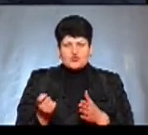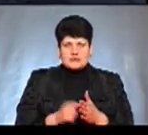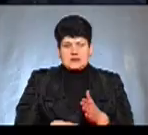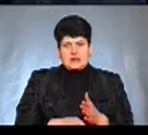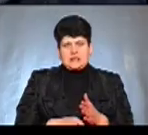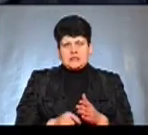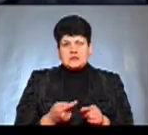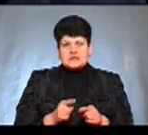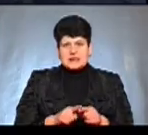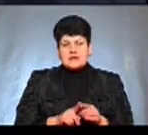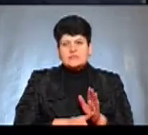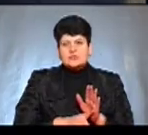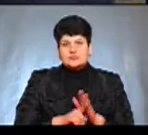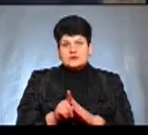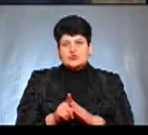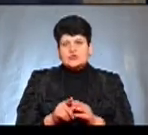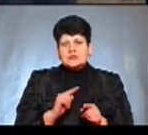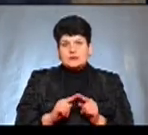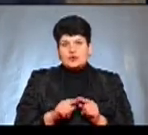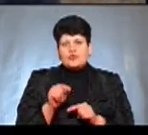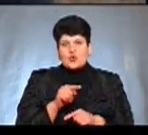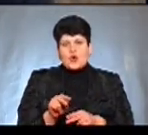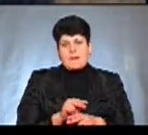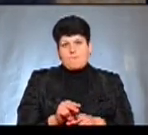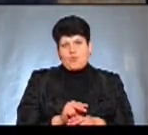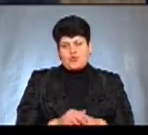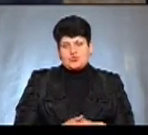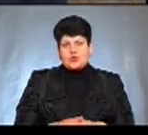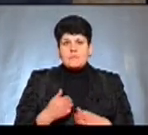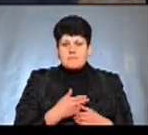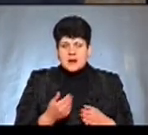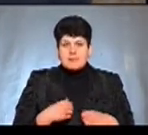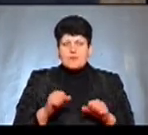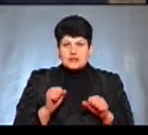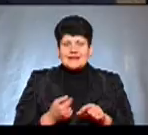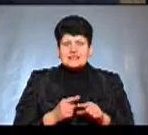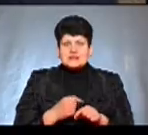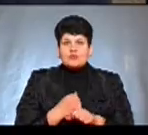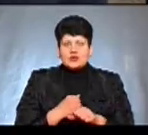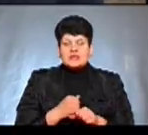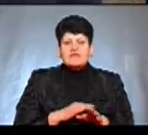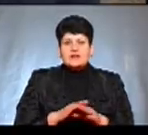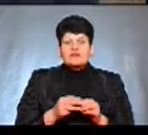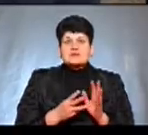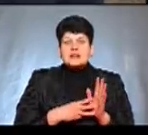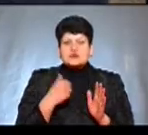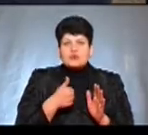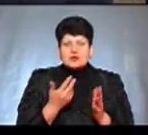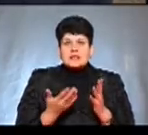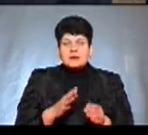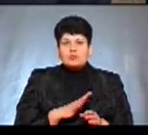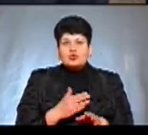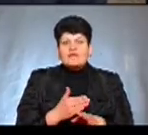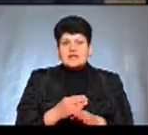повністю закрити і приступити терміново до його ремонту. Ми могли ті роботи виконати ще в 2018 році, якщо б були